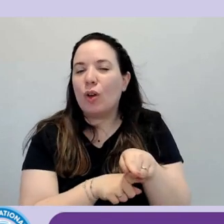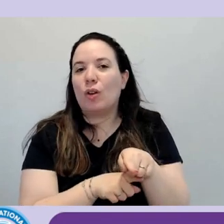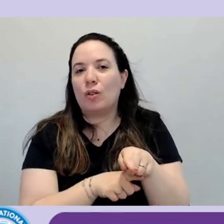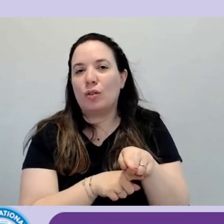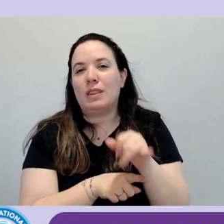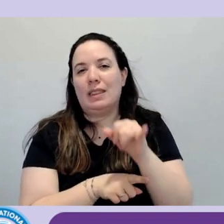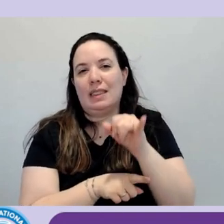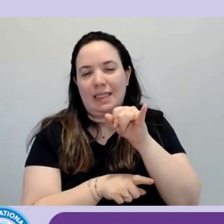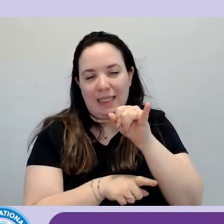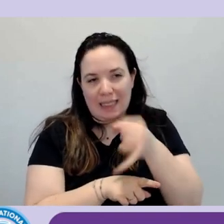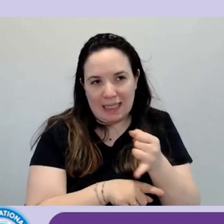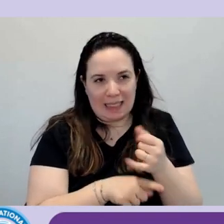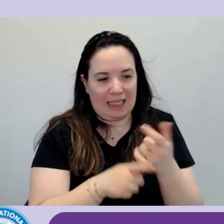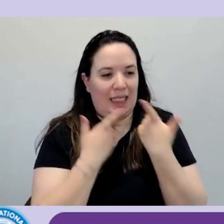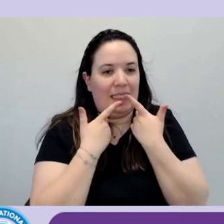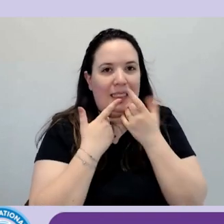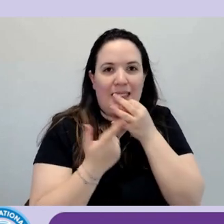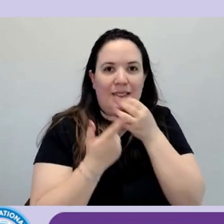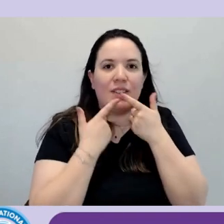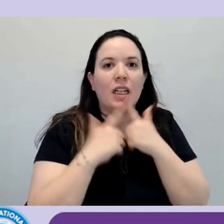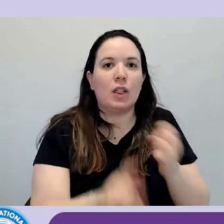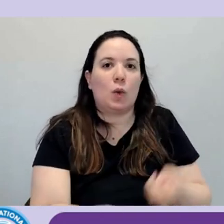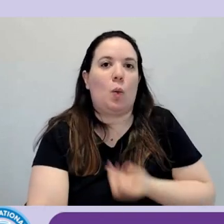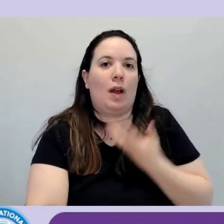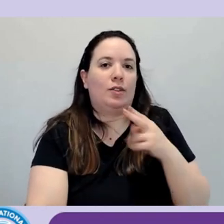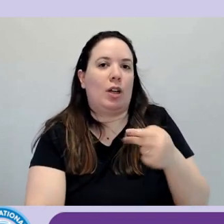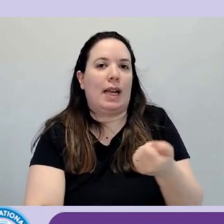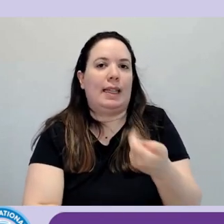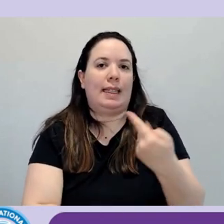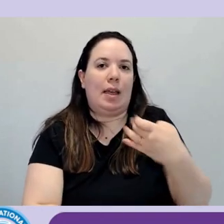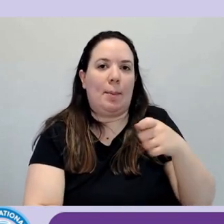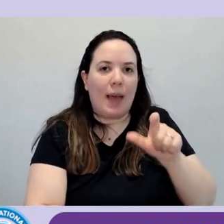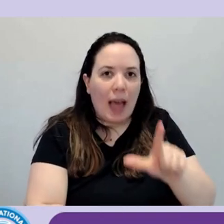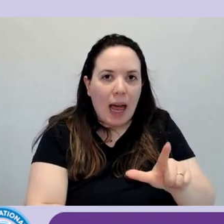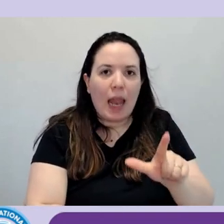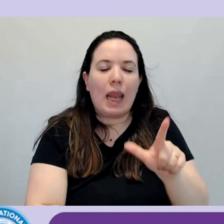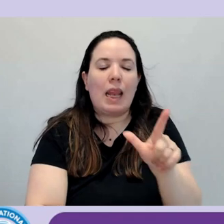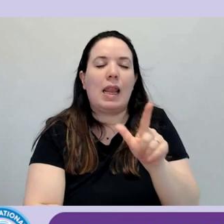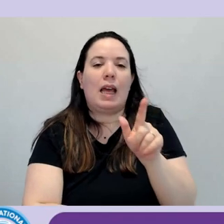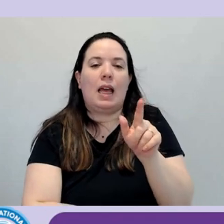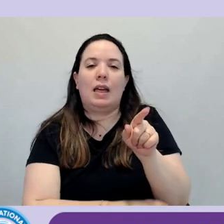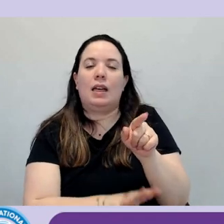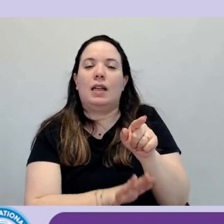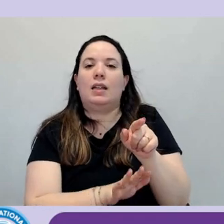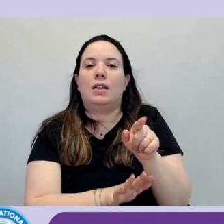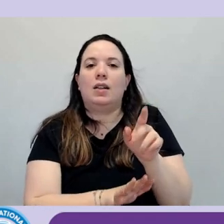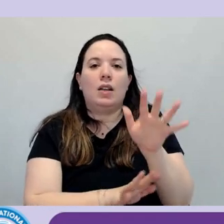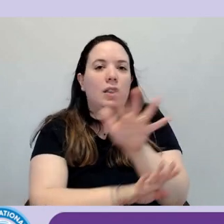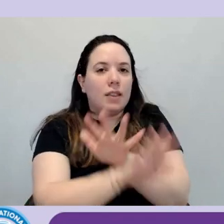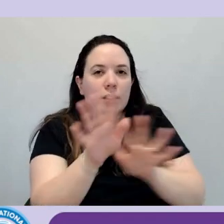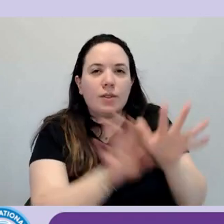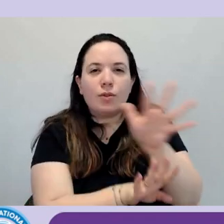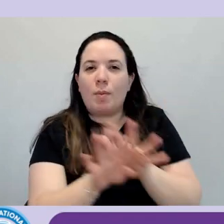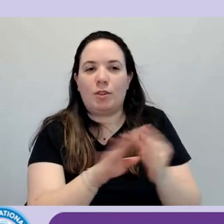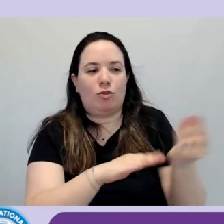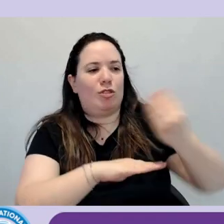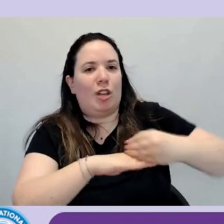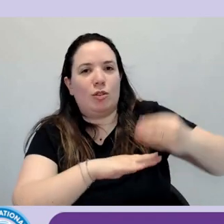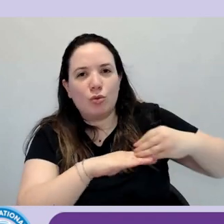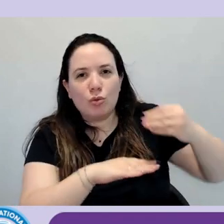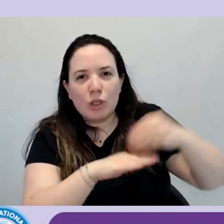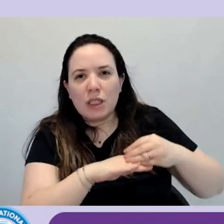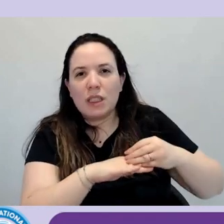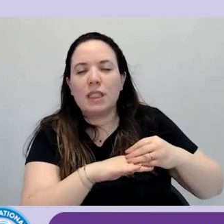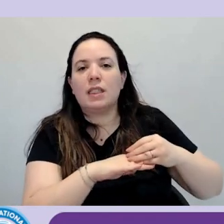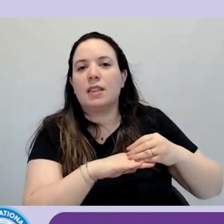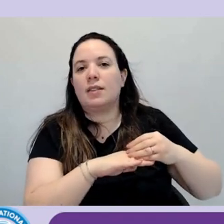del linguaggio HTML più insomma le le le le informazioni aggiuntive che possono essere non